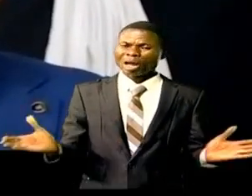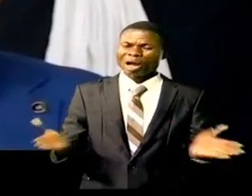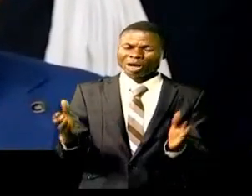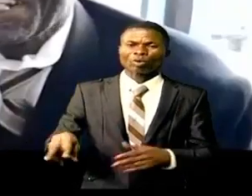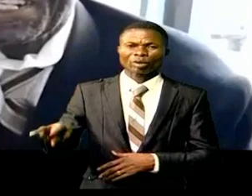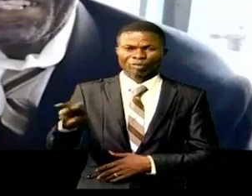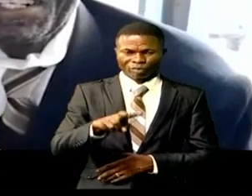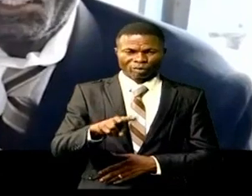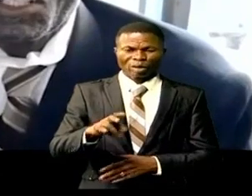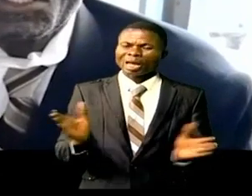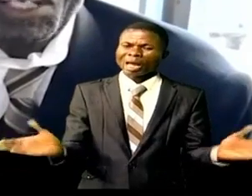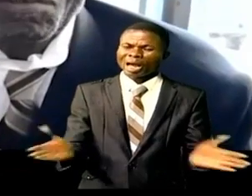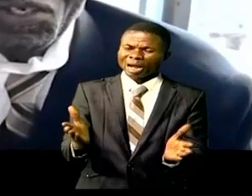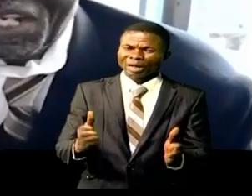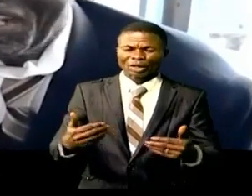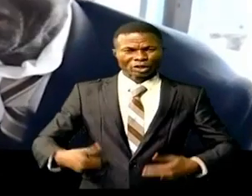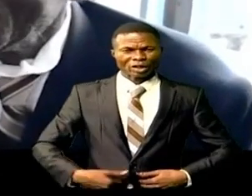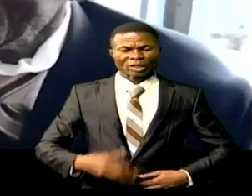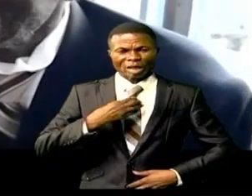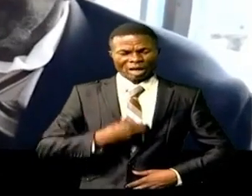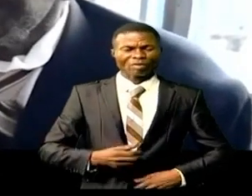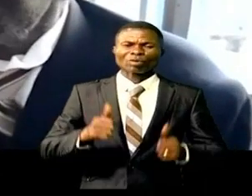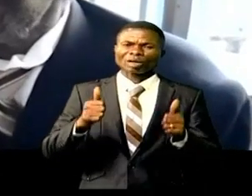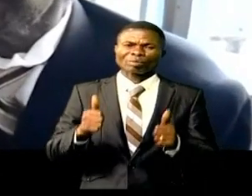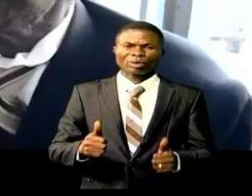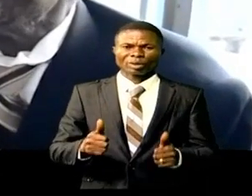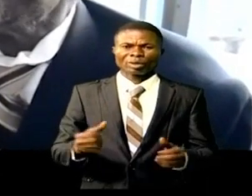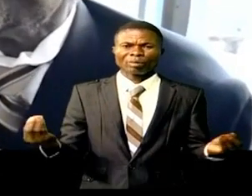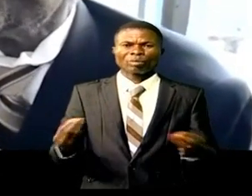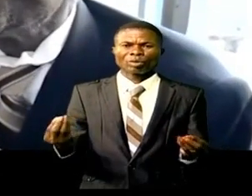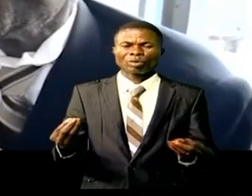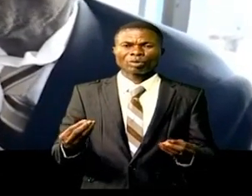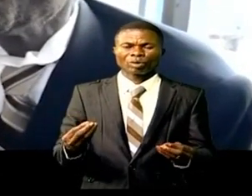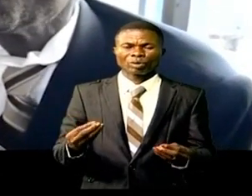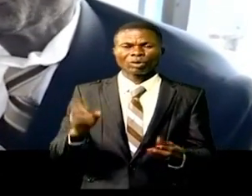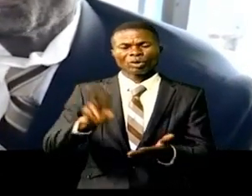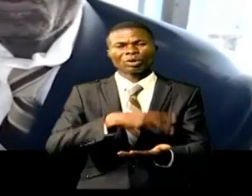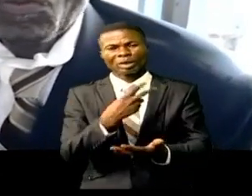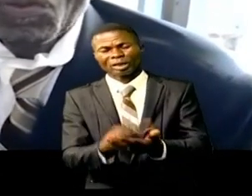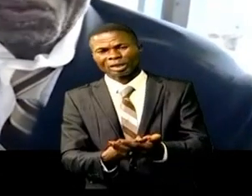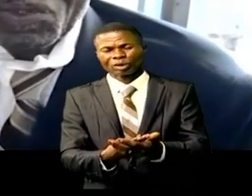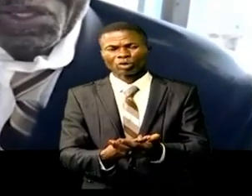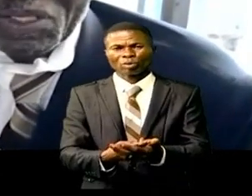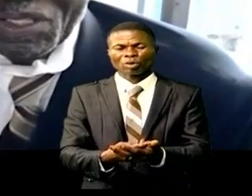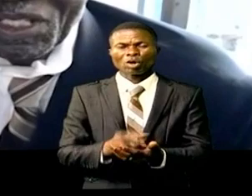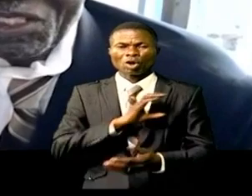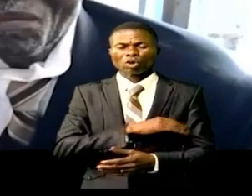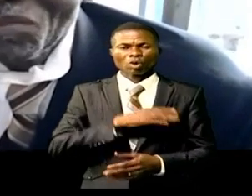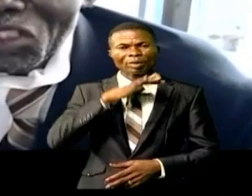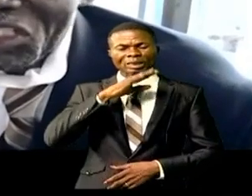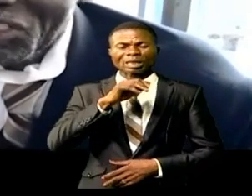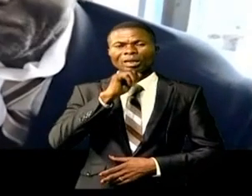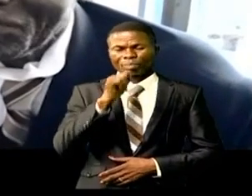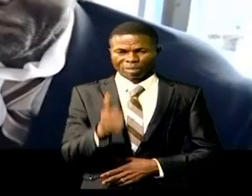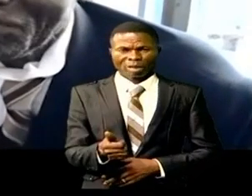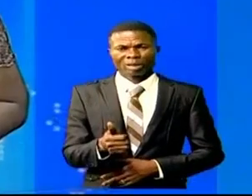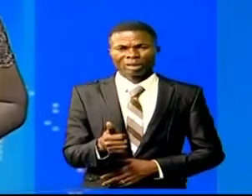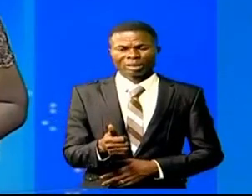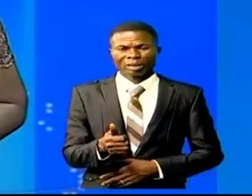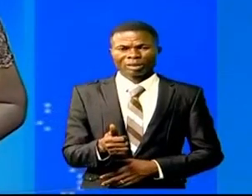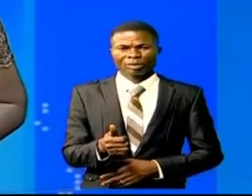à bien encadrer les jeunes avocats de peur qu'ils ne tombent dans les embûches.